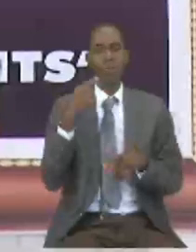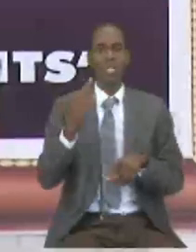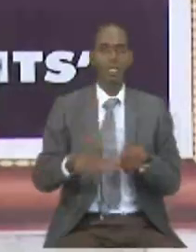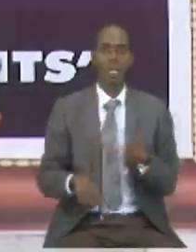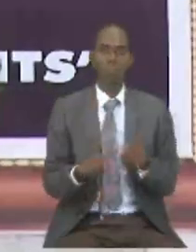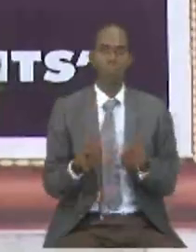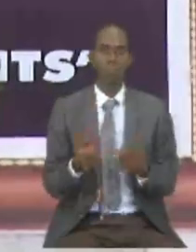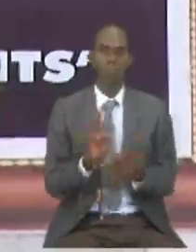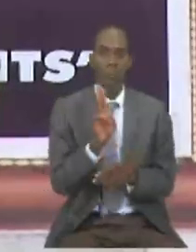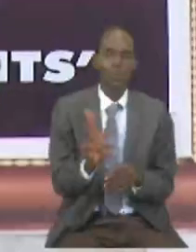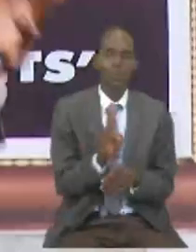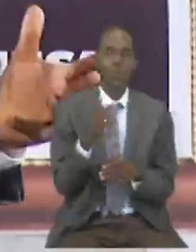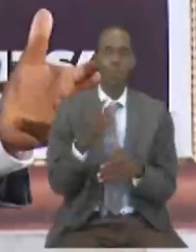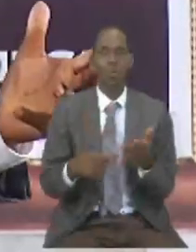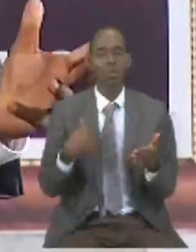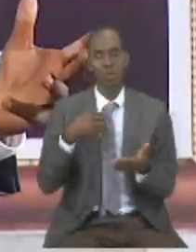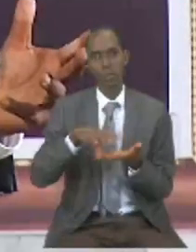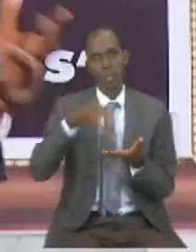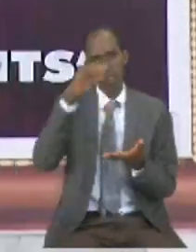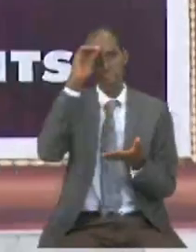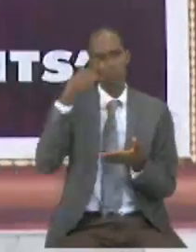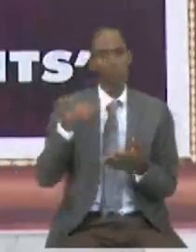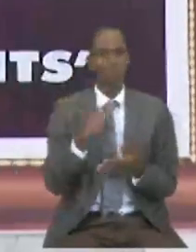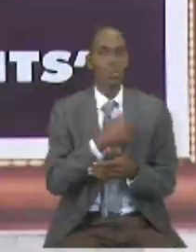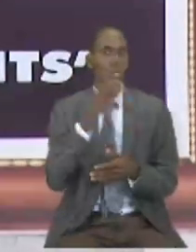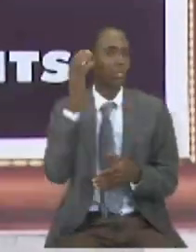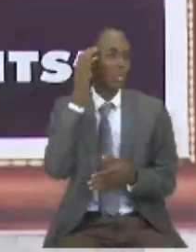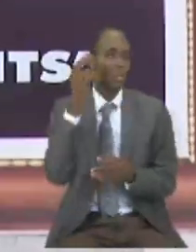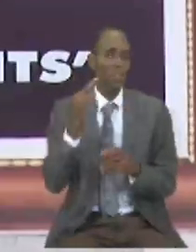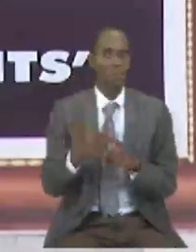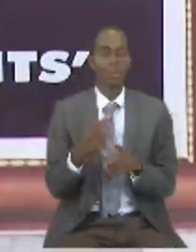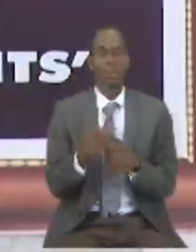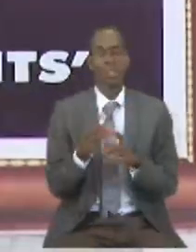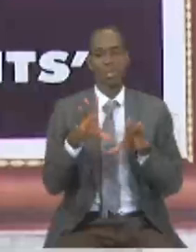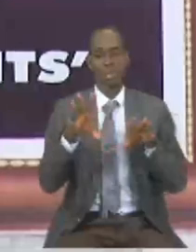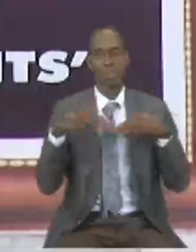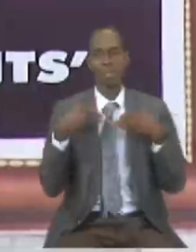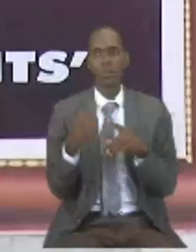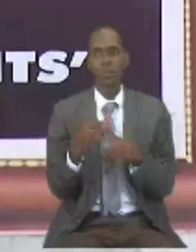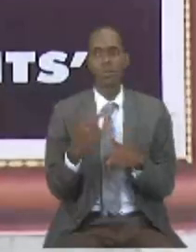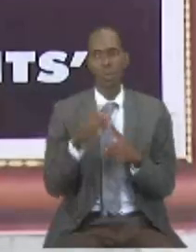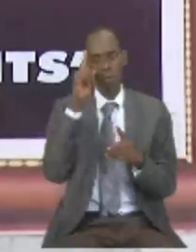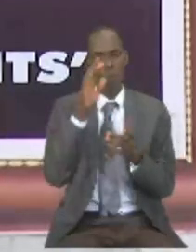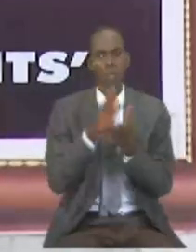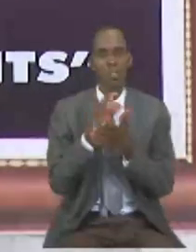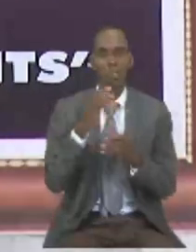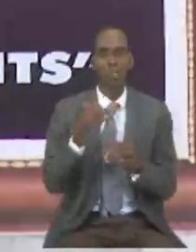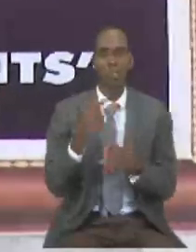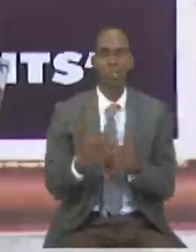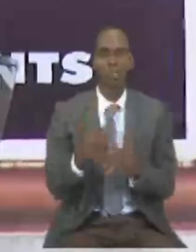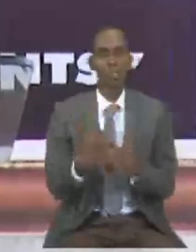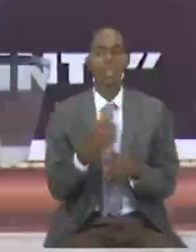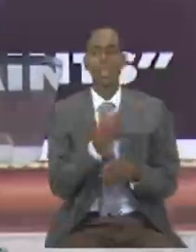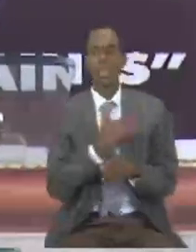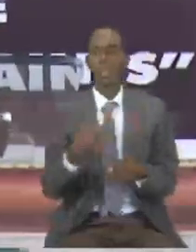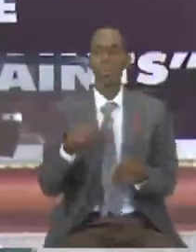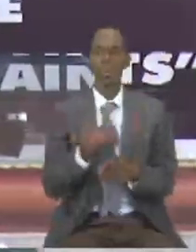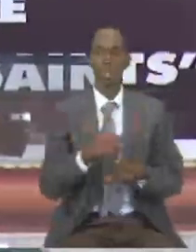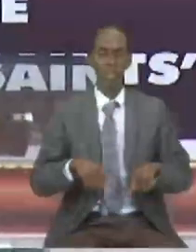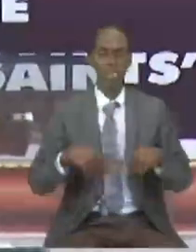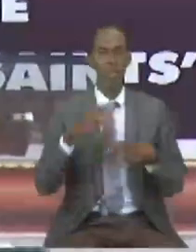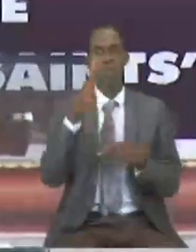le mardi. On ne peut pas, sinon, appliquer ce qu'on attend. On attend la parole, on croit la parole, nous digérons la parole et